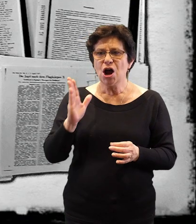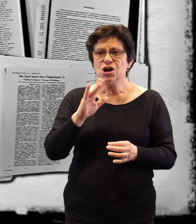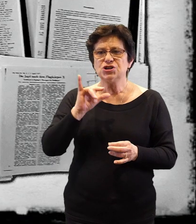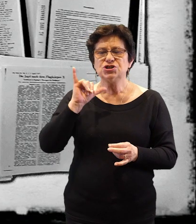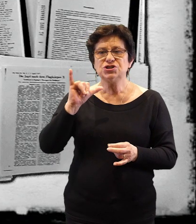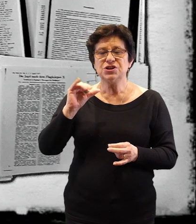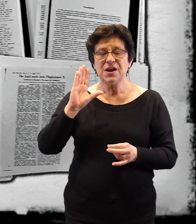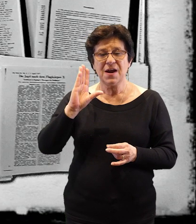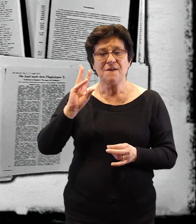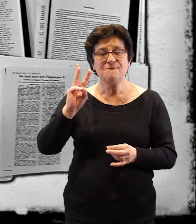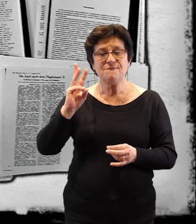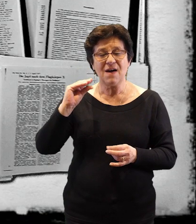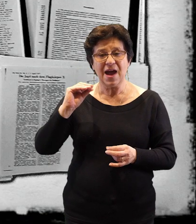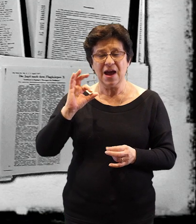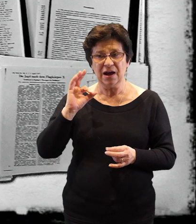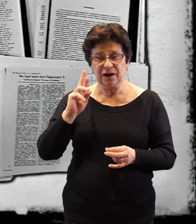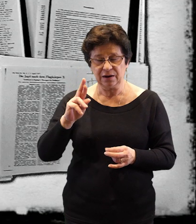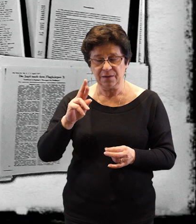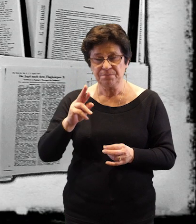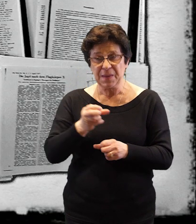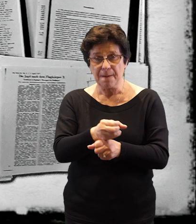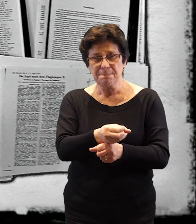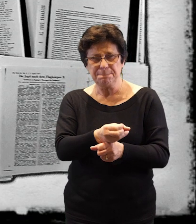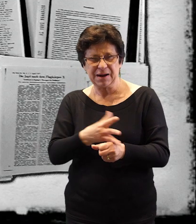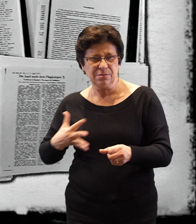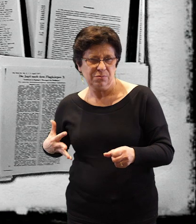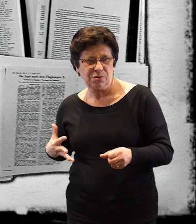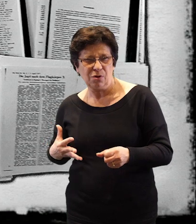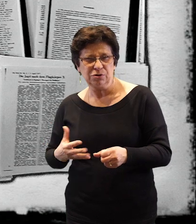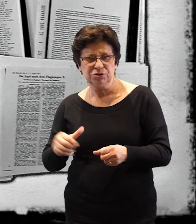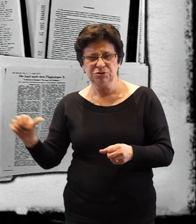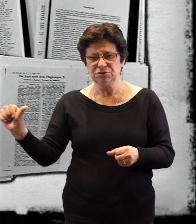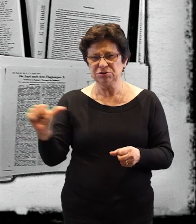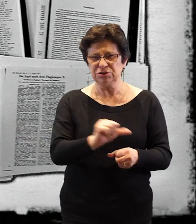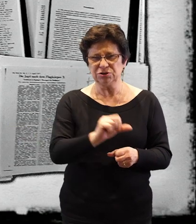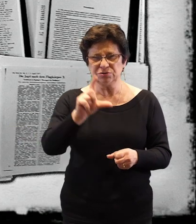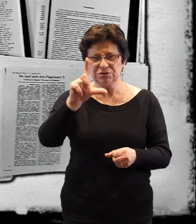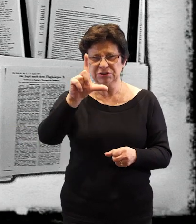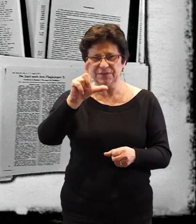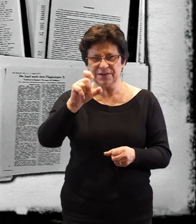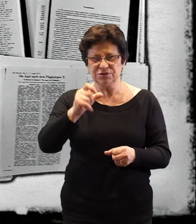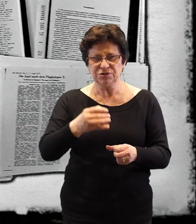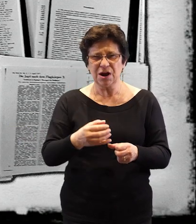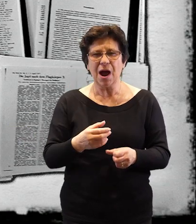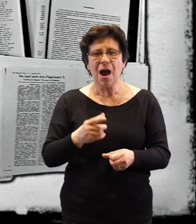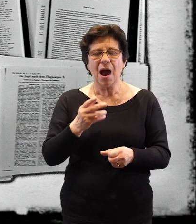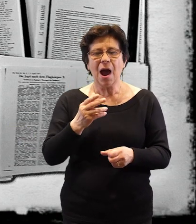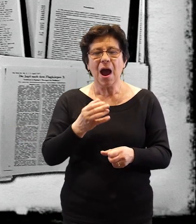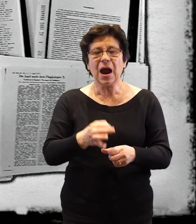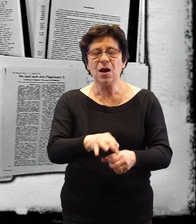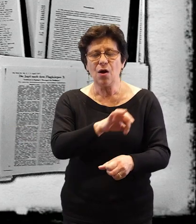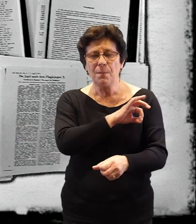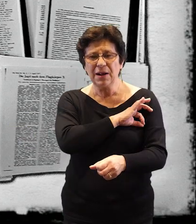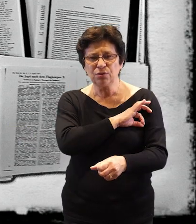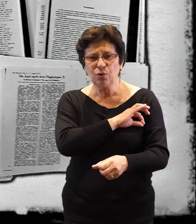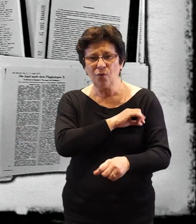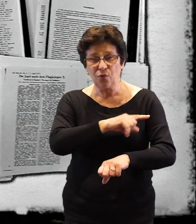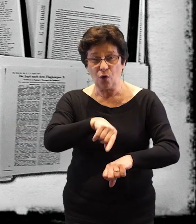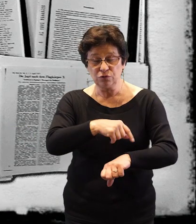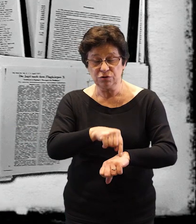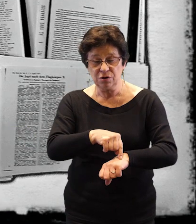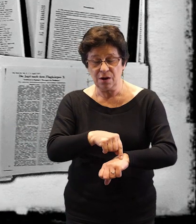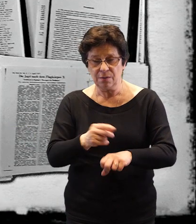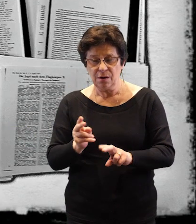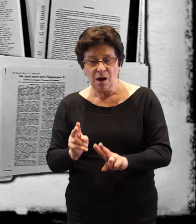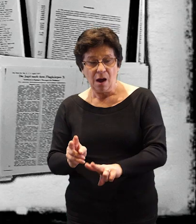Schrievera opracowana, ona mogła latać z prędkością 1200 km na godzinę, a w innym artykule było, że